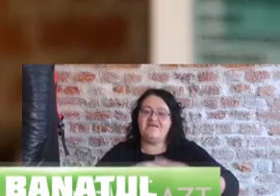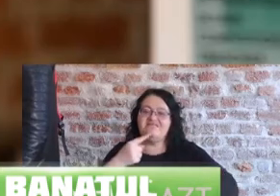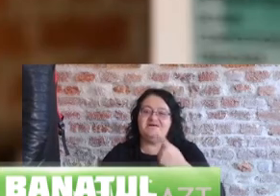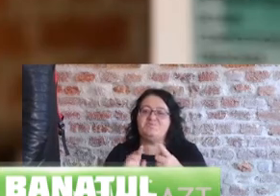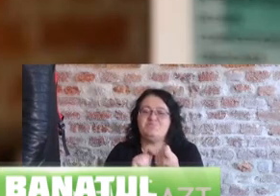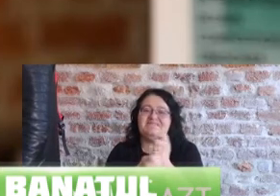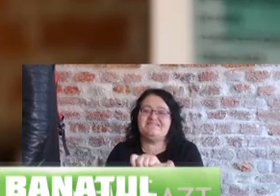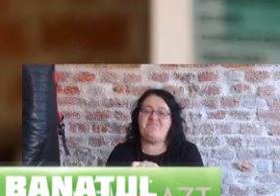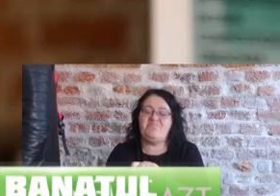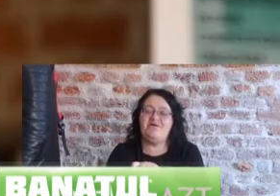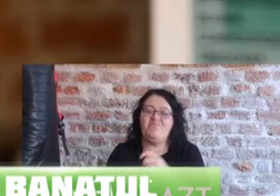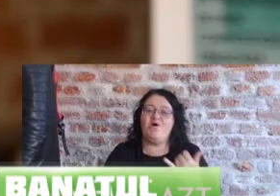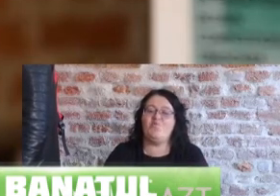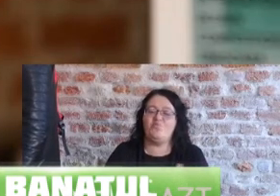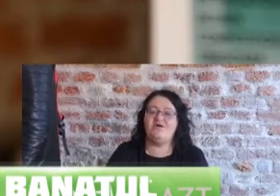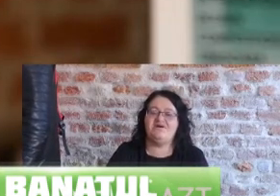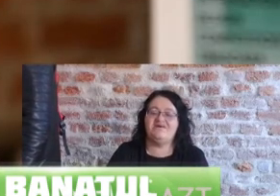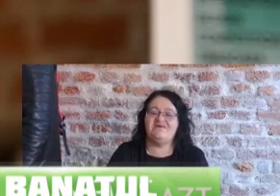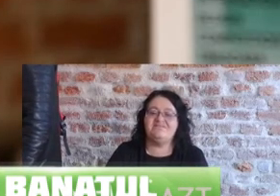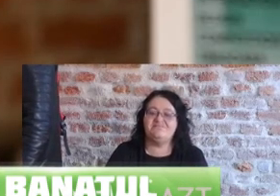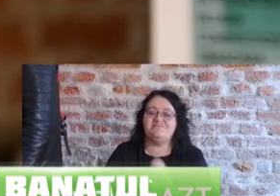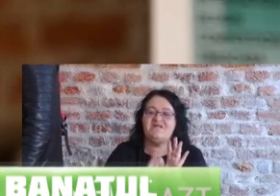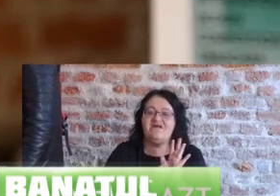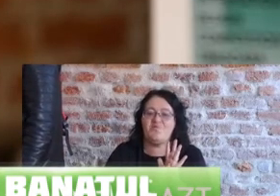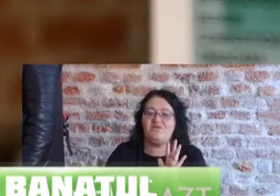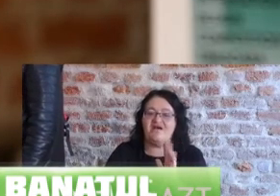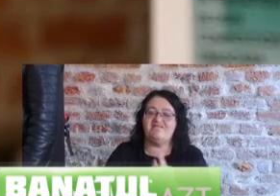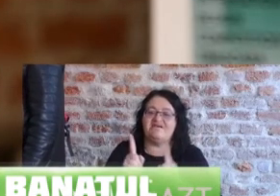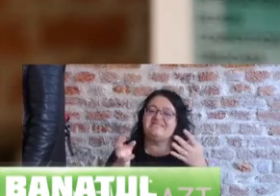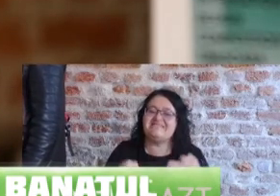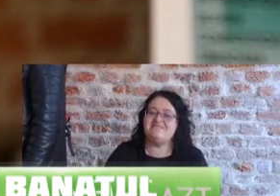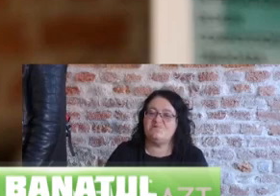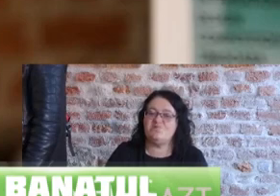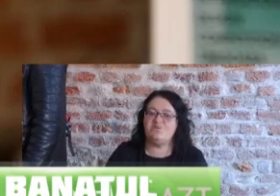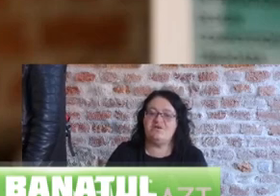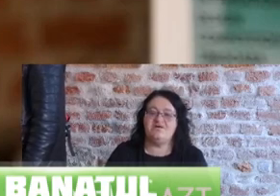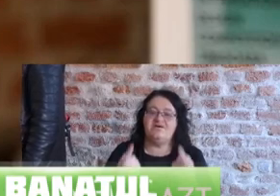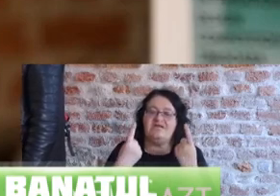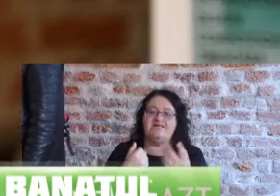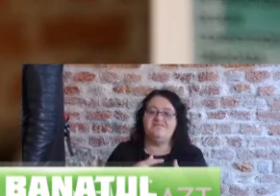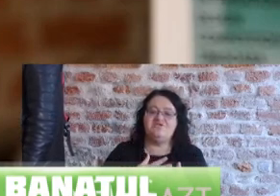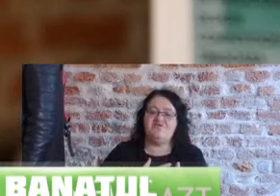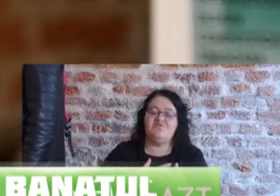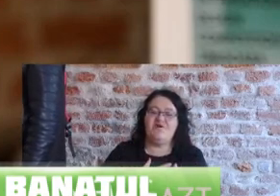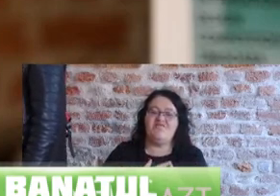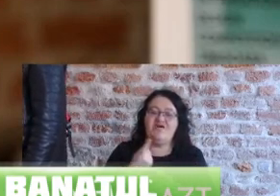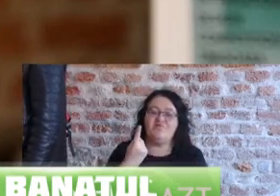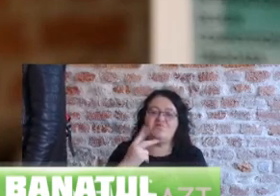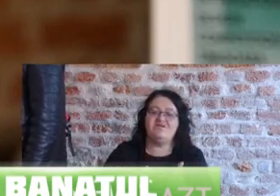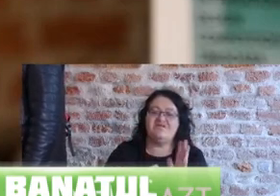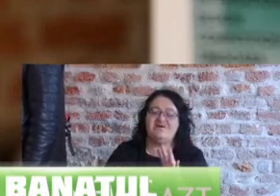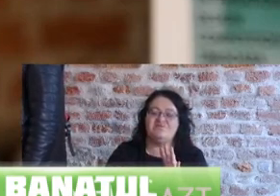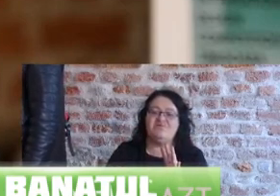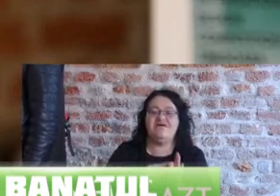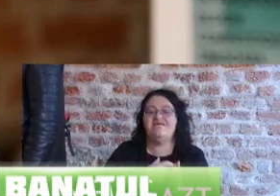Nu schimbăm acum regulile, dar sunt sigur că la sfârșit vom avea un rezultat